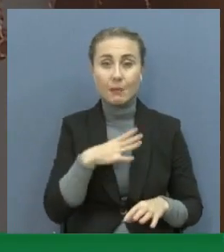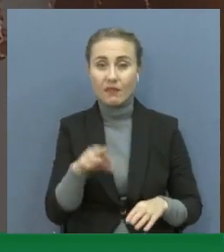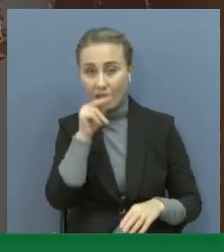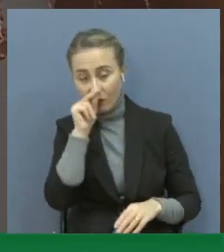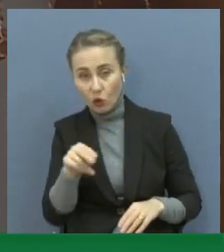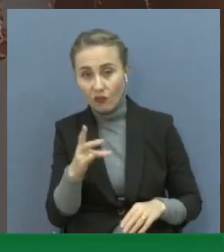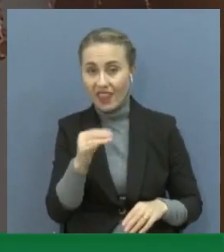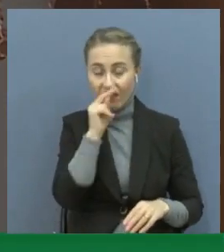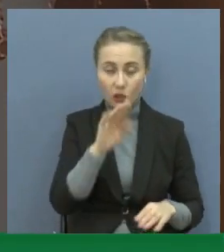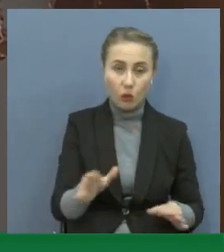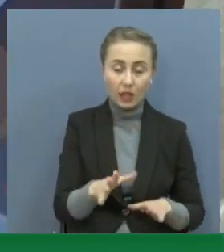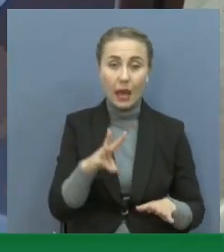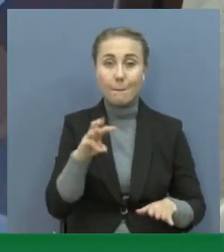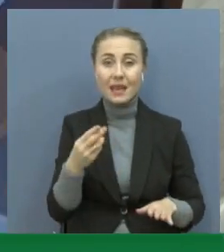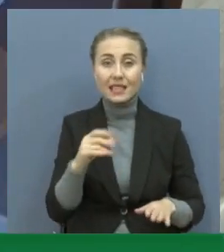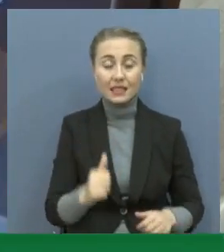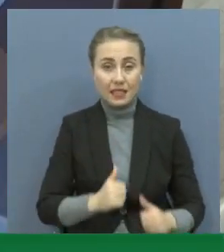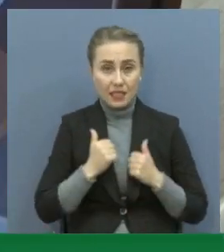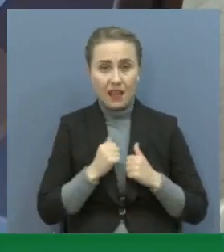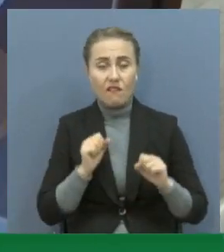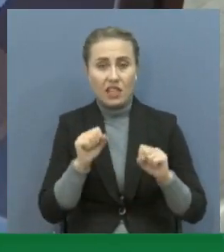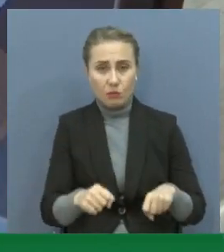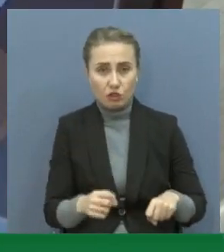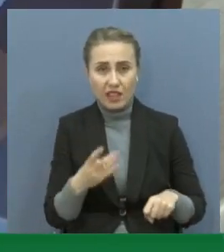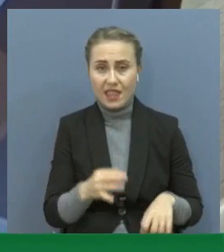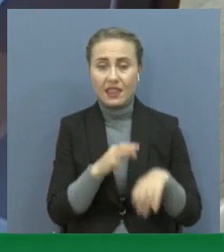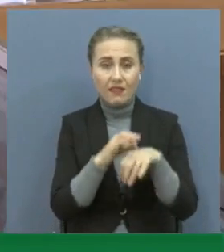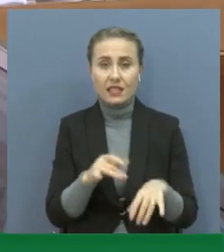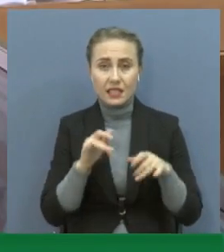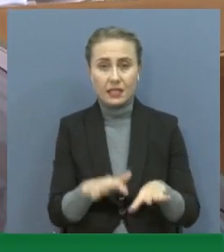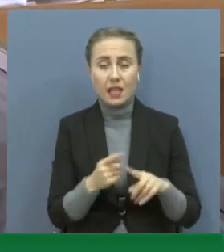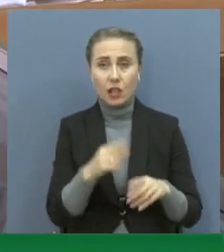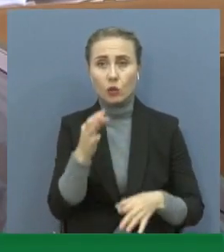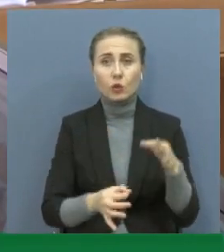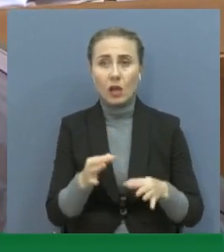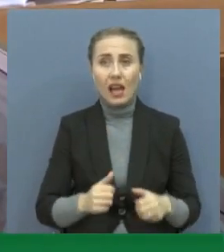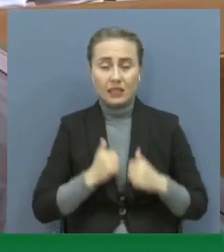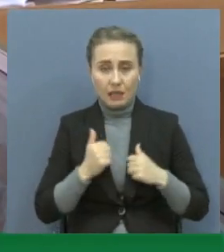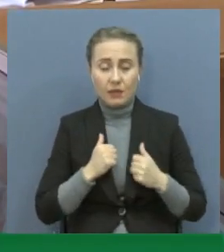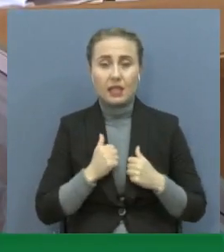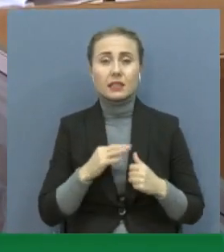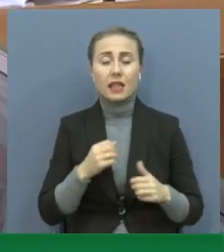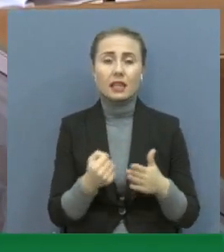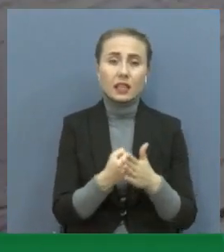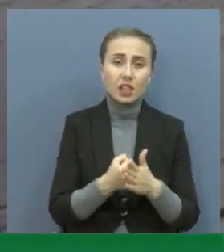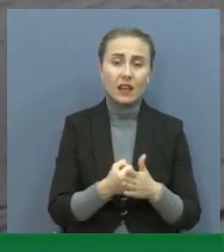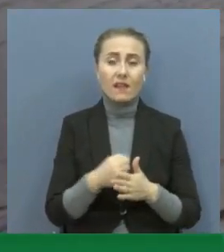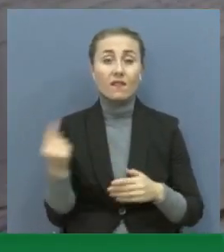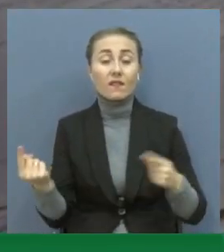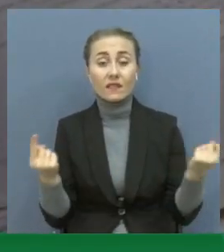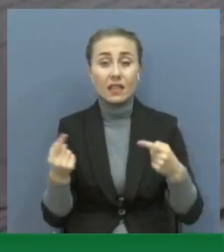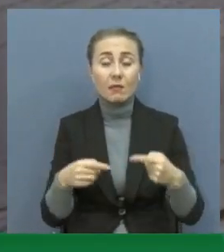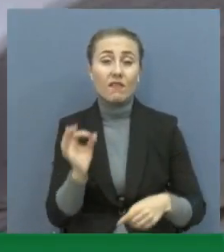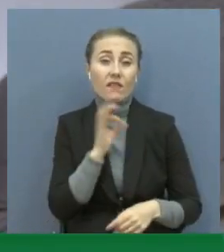или невиновных. То есть медиация стремится по возможности не доводить дело до суда, а стремится к достижению взаимовыгодного и